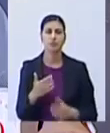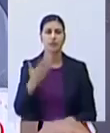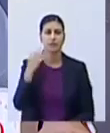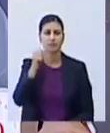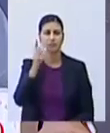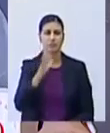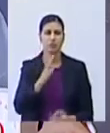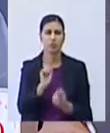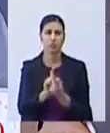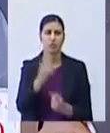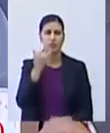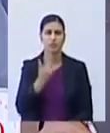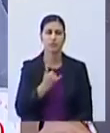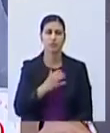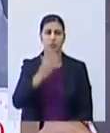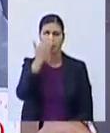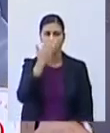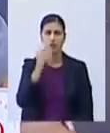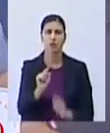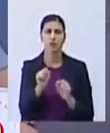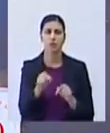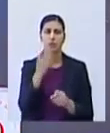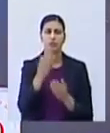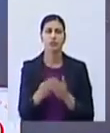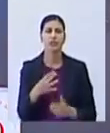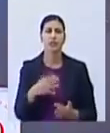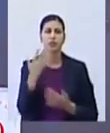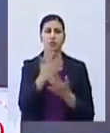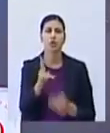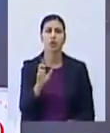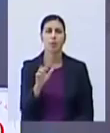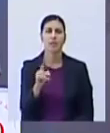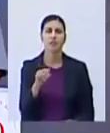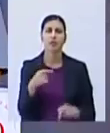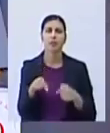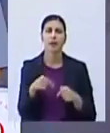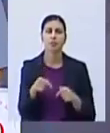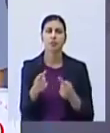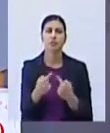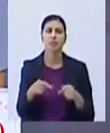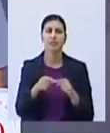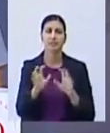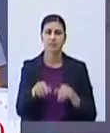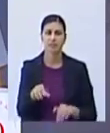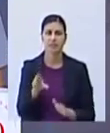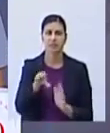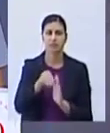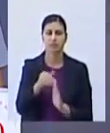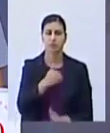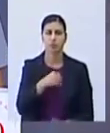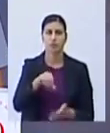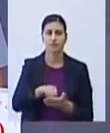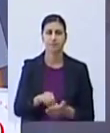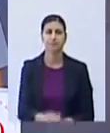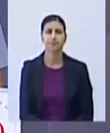ვიყავი მოსახლეობამ დაგვირეკა და მივედი. ჩვენთან კენჩი იყო სვათაშოვის ქართული ოცნებიდან კობიაშვილი, ეს ფეხბურთის ფედერაციის პრეზიდენტი იყო.